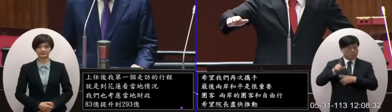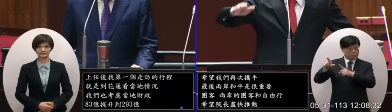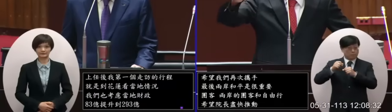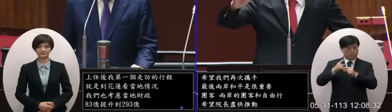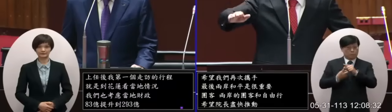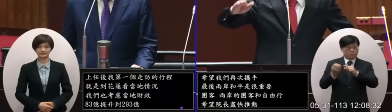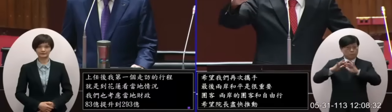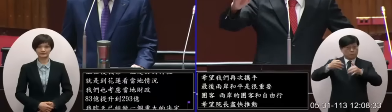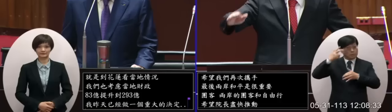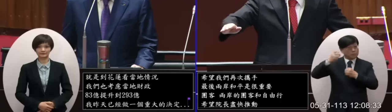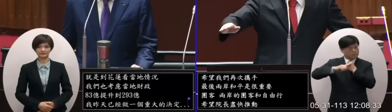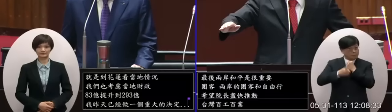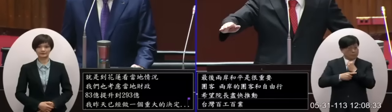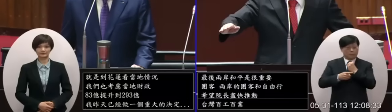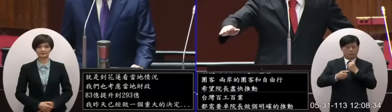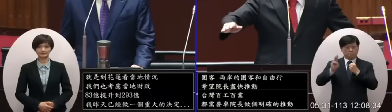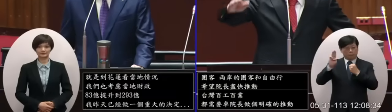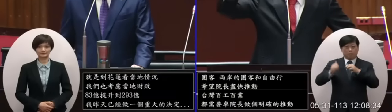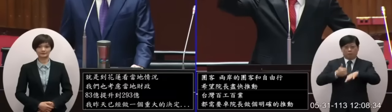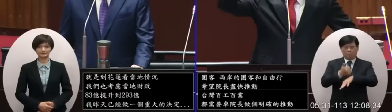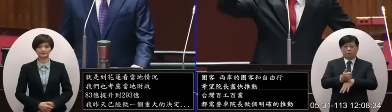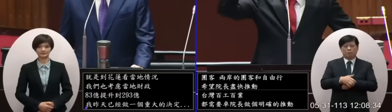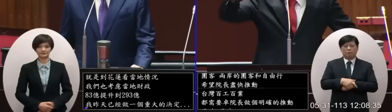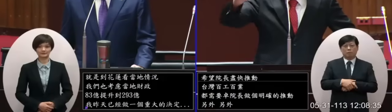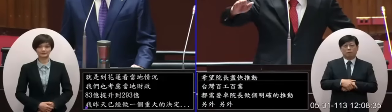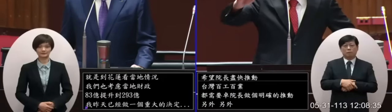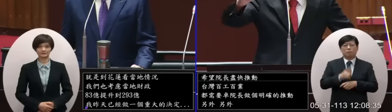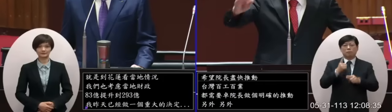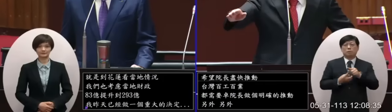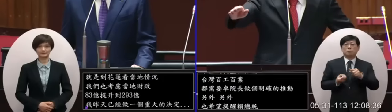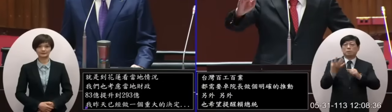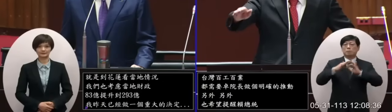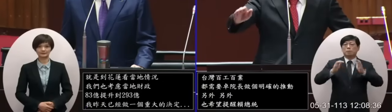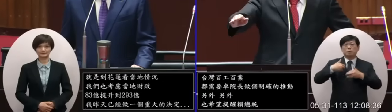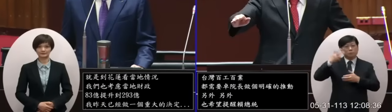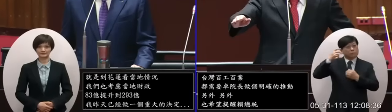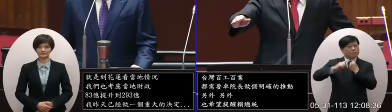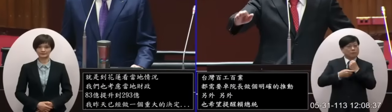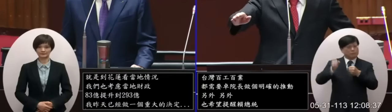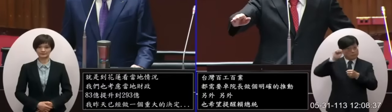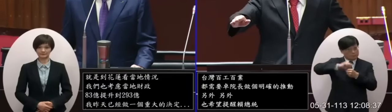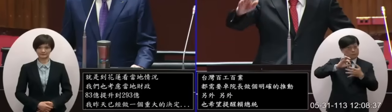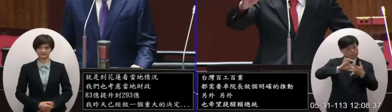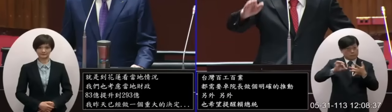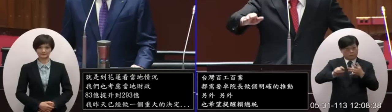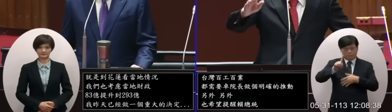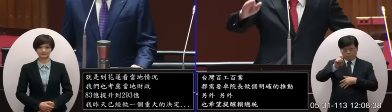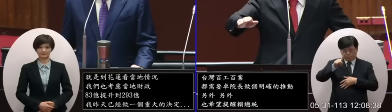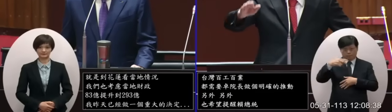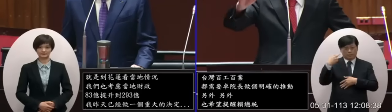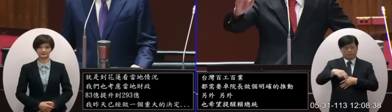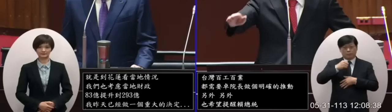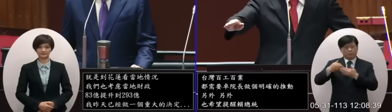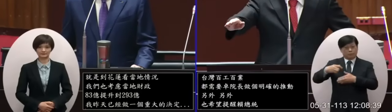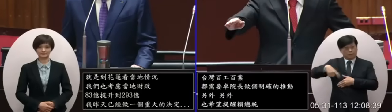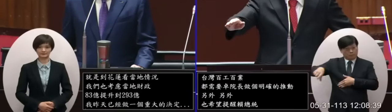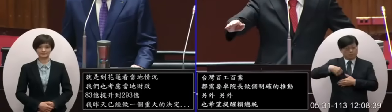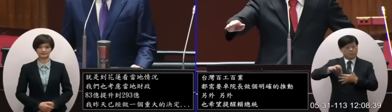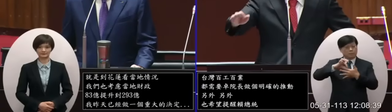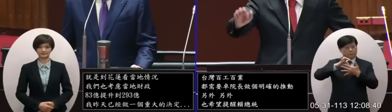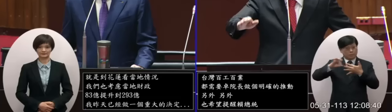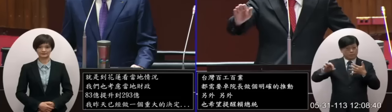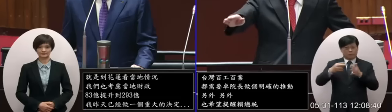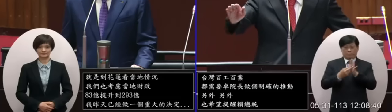法来宣誓就任总统。中华民国宪法征修条文第十一条及两岸人民关系条例讲得很清